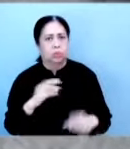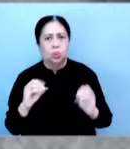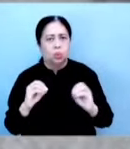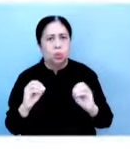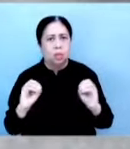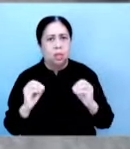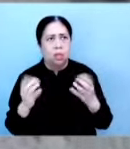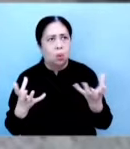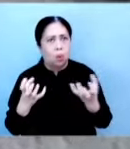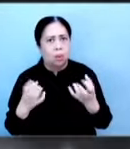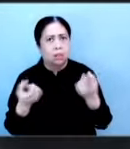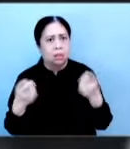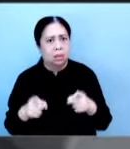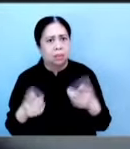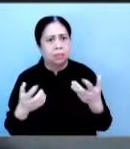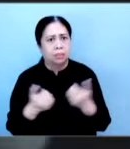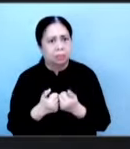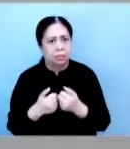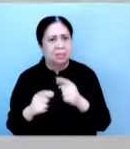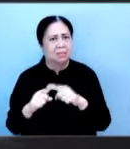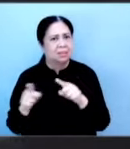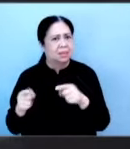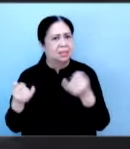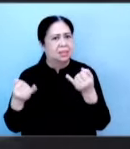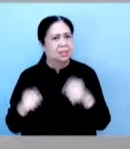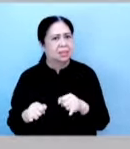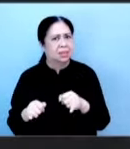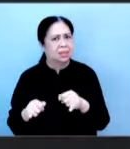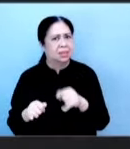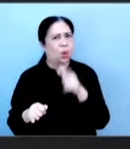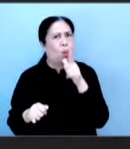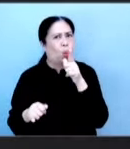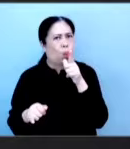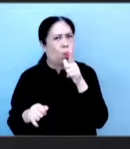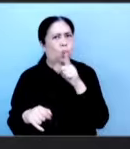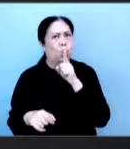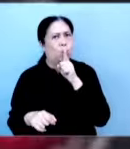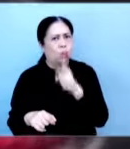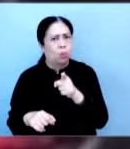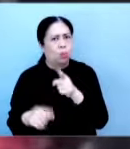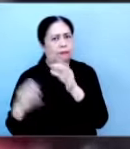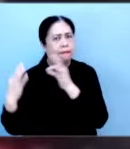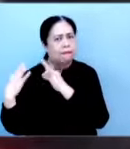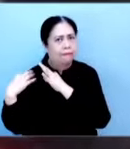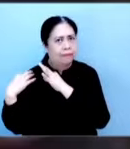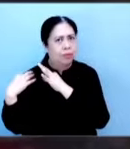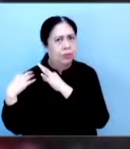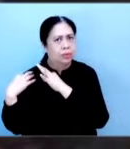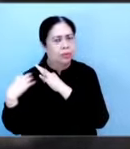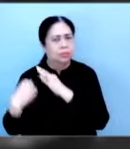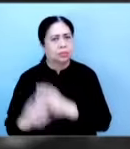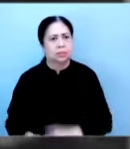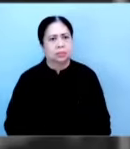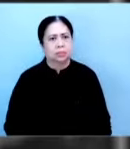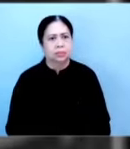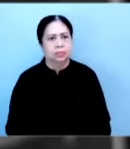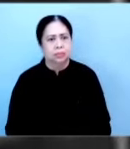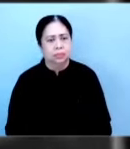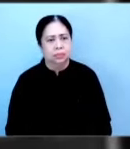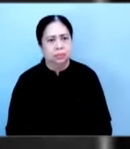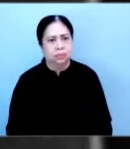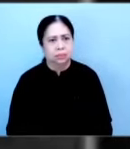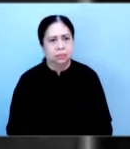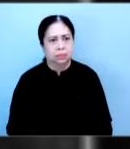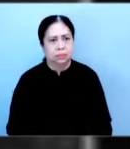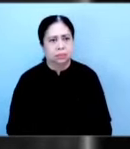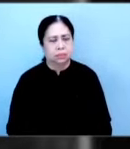nangyari Pero sa ganitong insidente sino-sino nga ba ang pwedeng managot sa batas